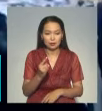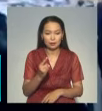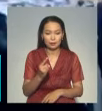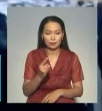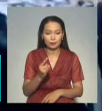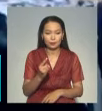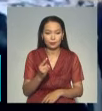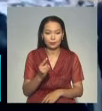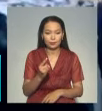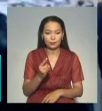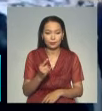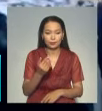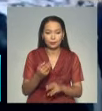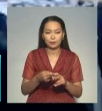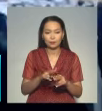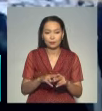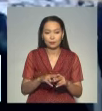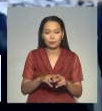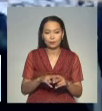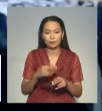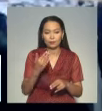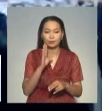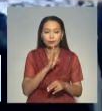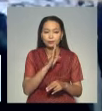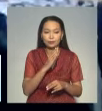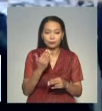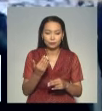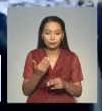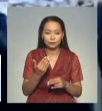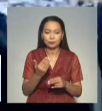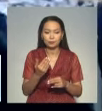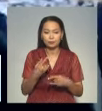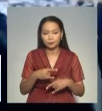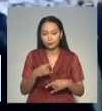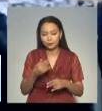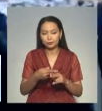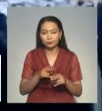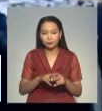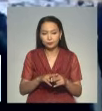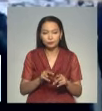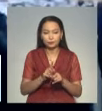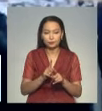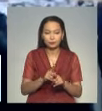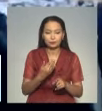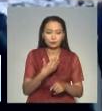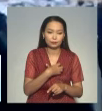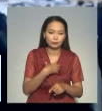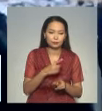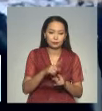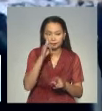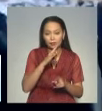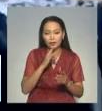сол жаңа әулеттің үлкендеріне болмаса өз, сол жаңа деген нағашы жақтарында бір